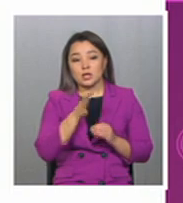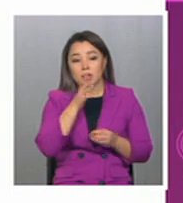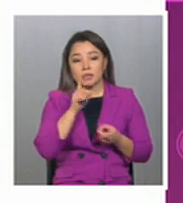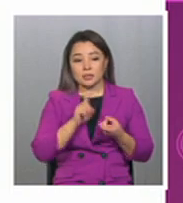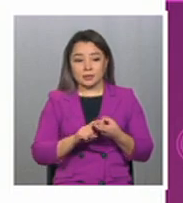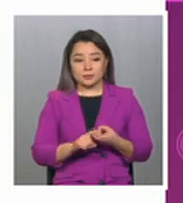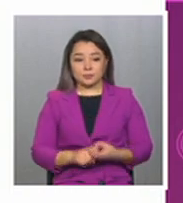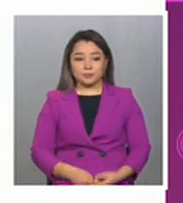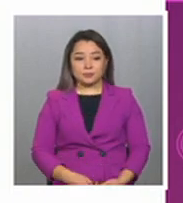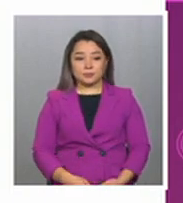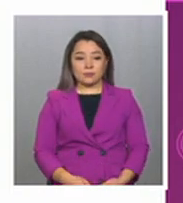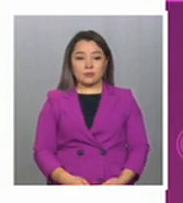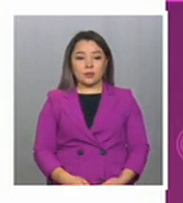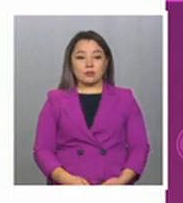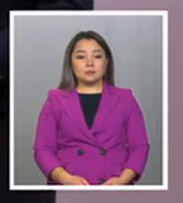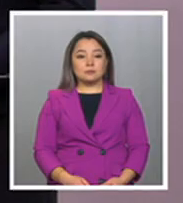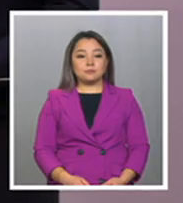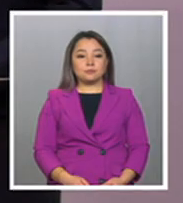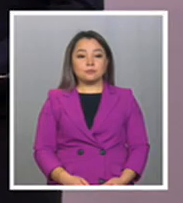жаста болғаны.